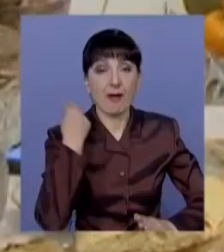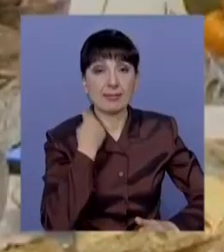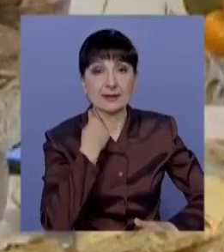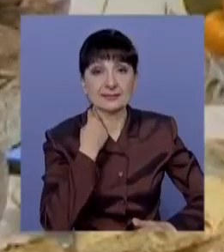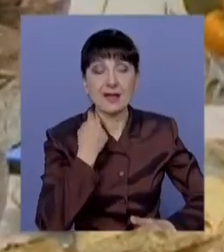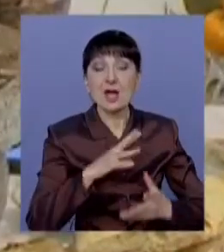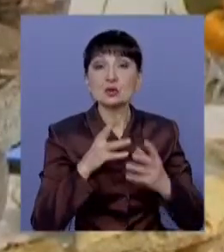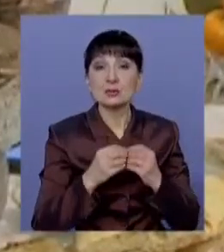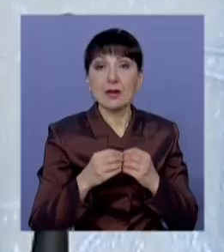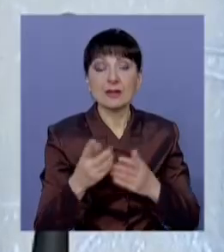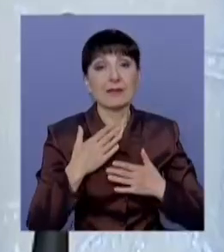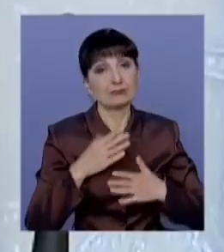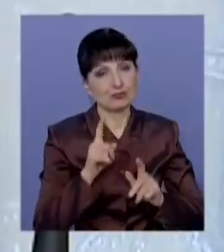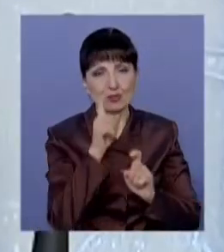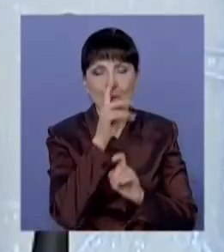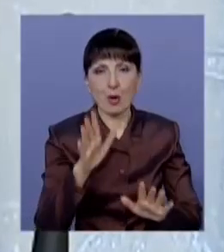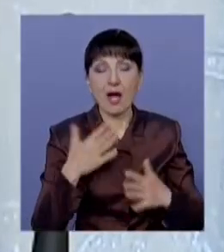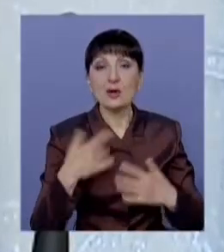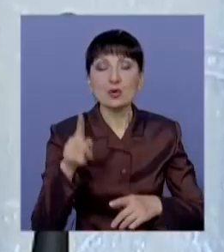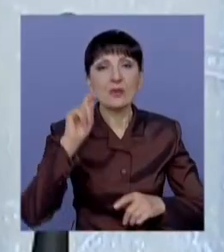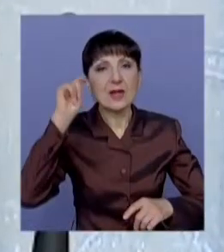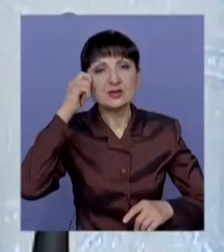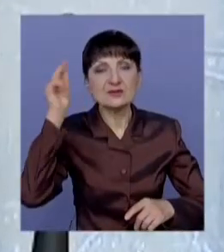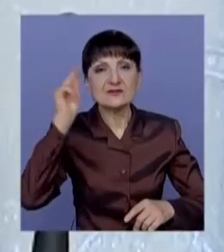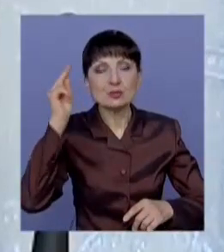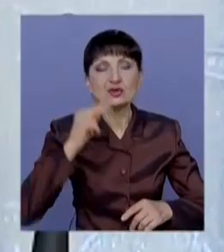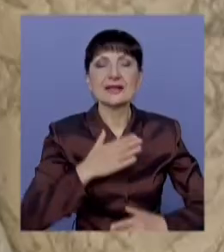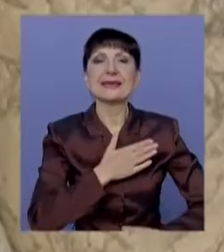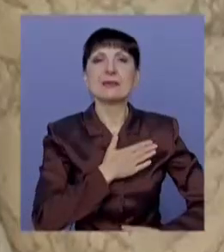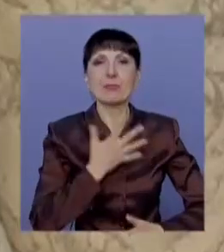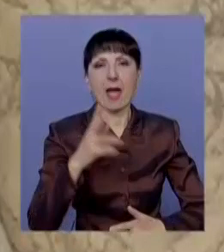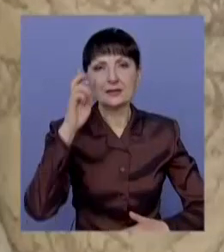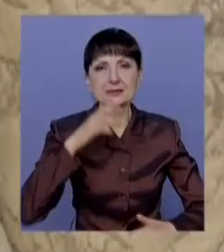Первые результаты довольно неплохие, а еще он наизусть выучил гимны 5 стран.